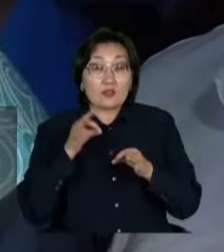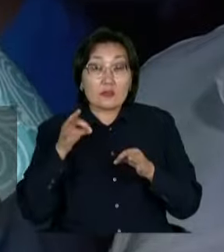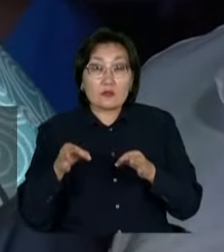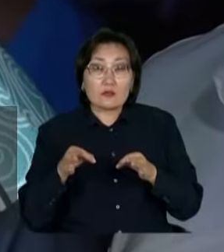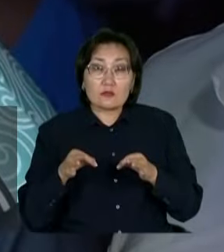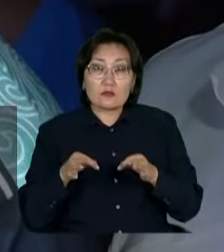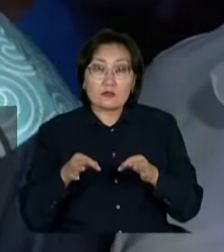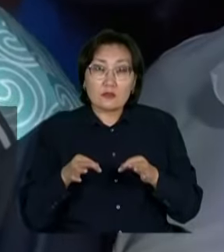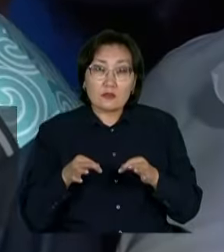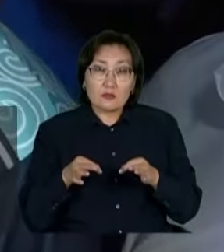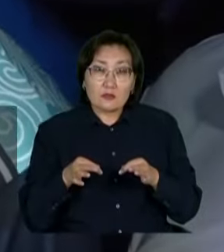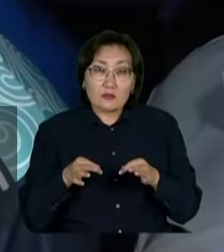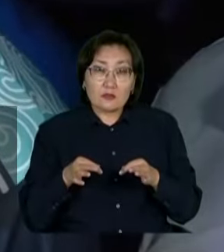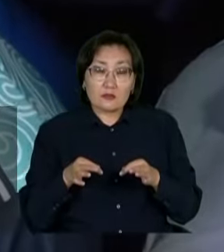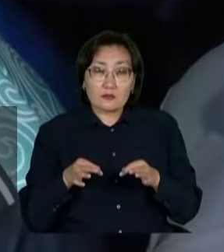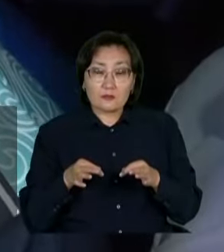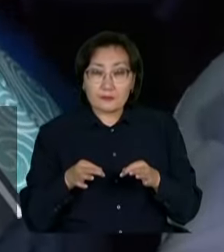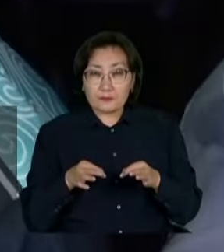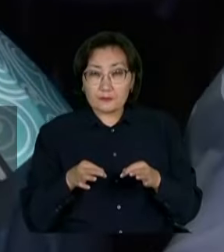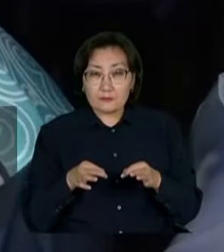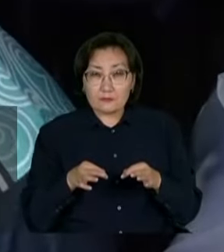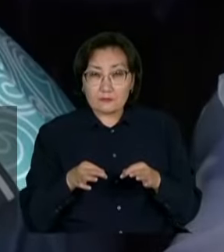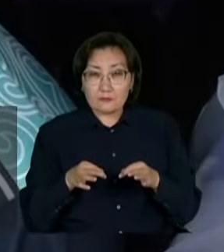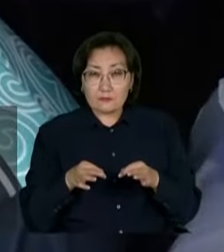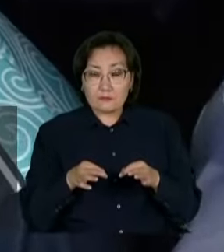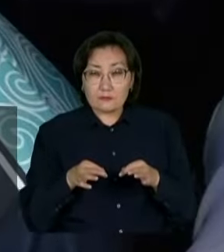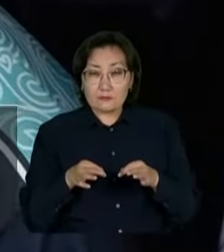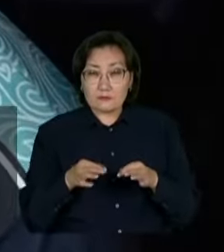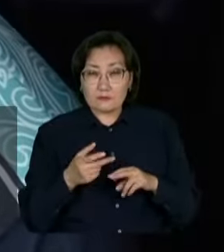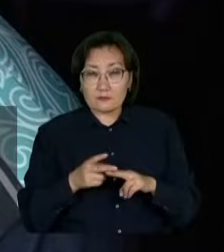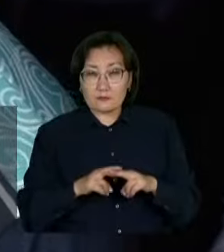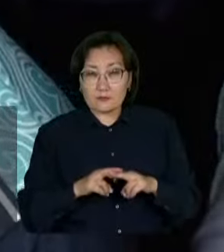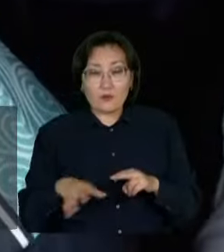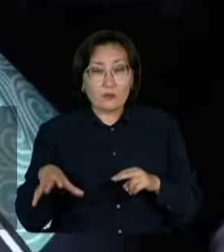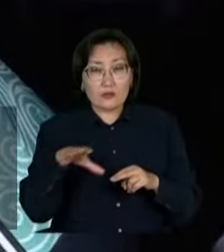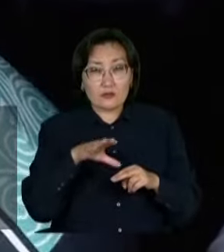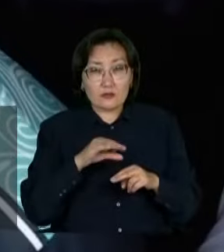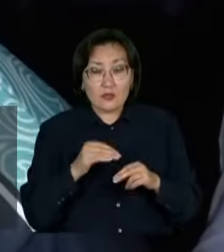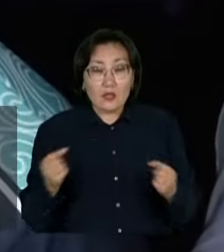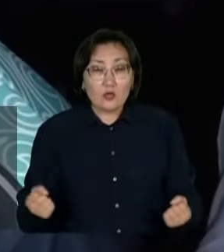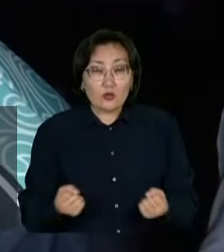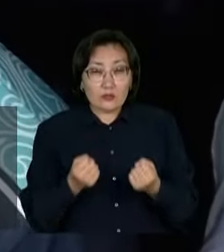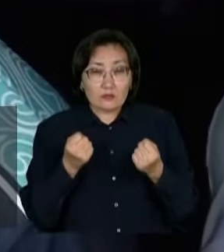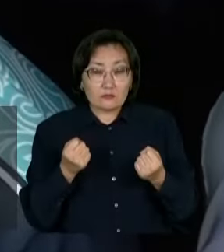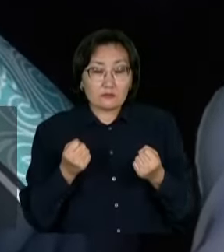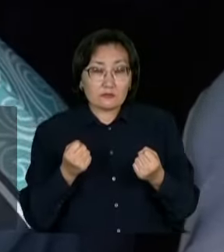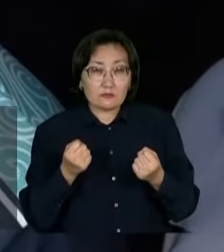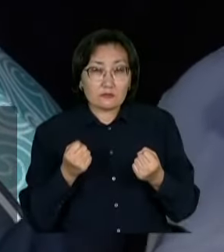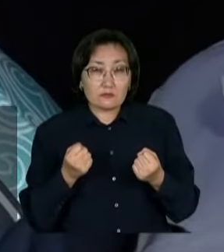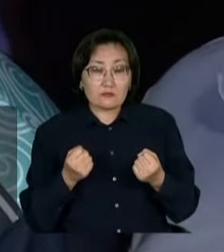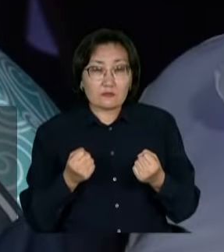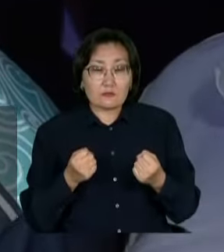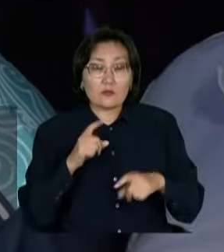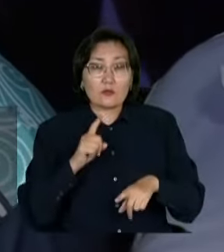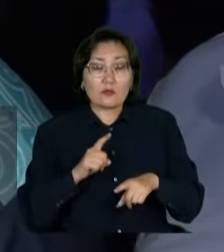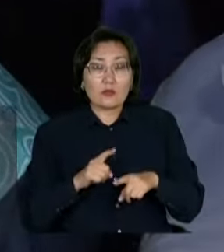халықты құттықтап отырып, өте қуанышты сезінемін. Оны сөзбен жеткізу мүмкін емес. Барша қолдаған өзіміз